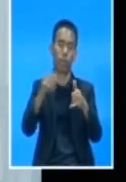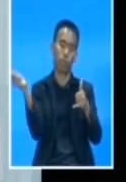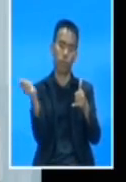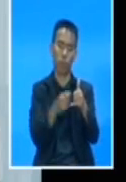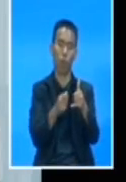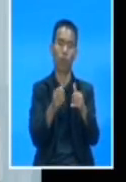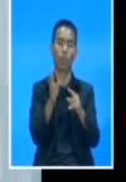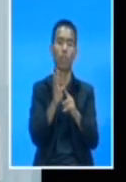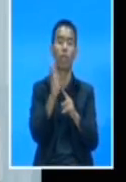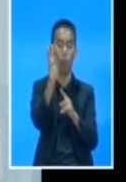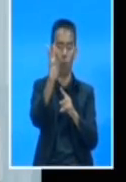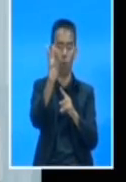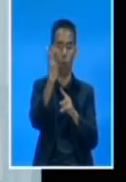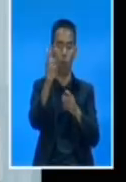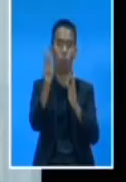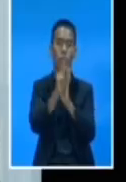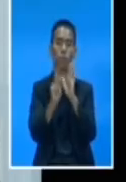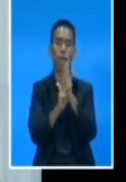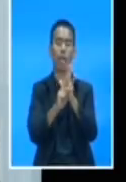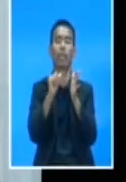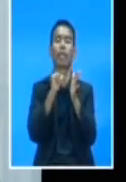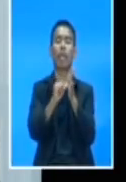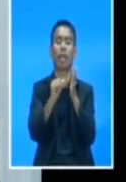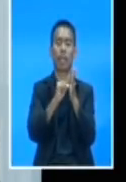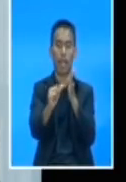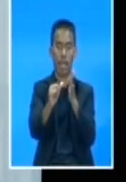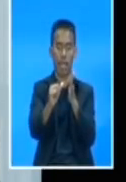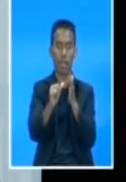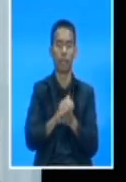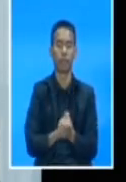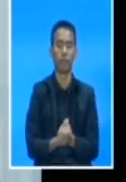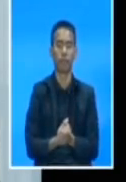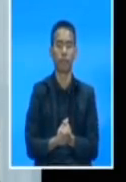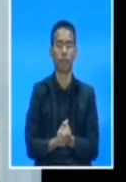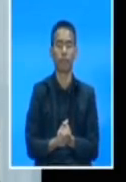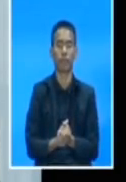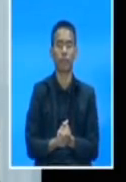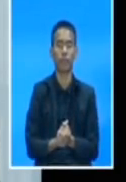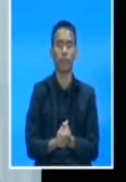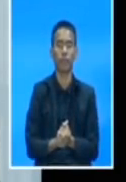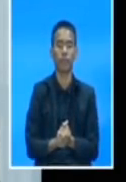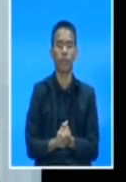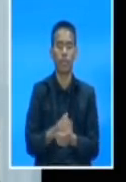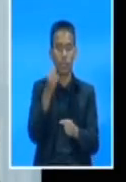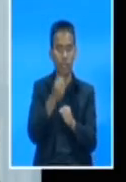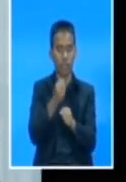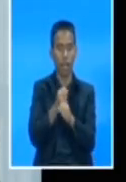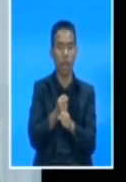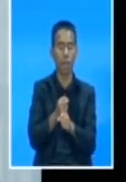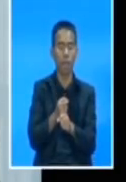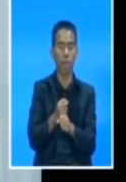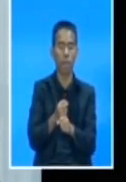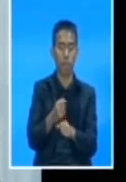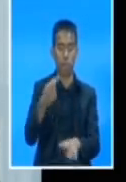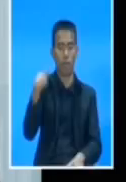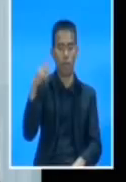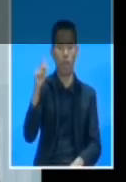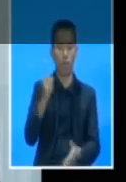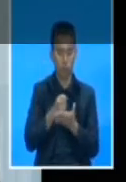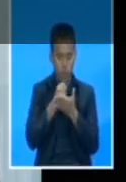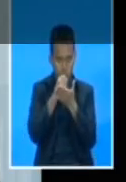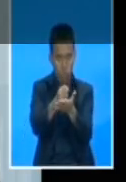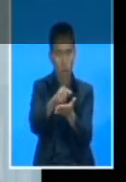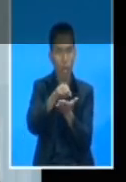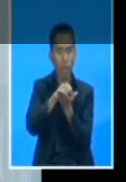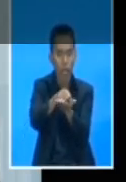6แก้กฎหมายให้นำการบำเพ็ญประโยชน์ทางสังคมทำงานบริการ